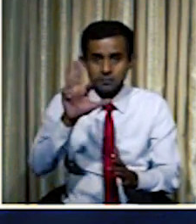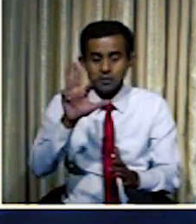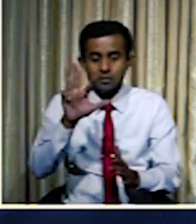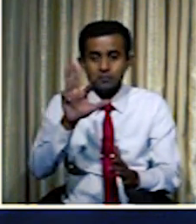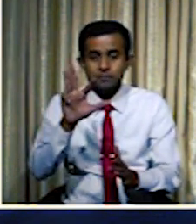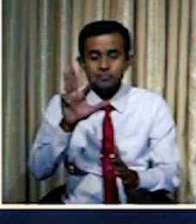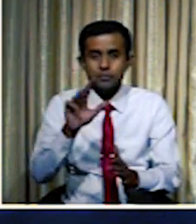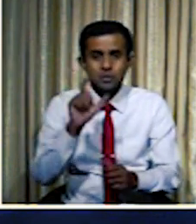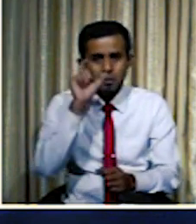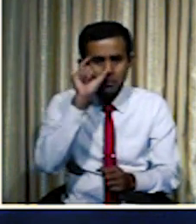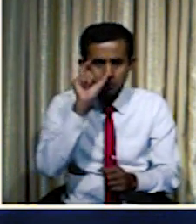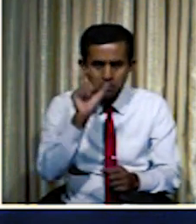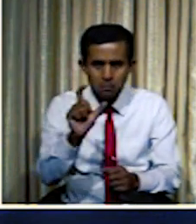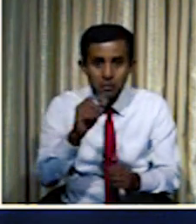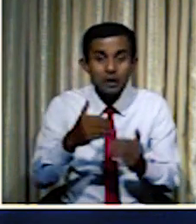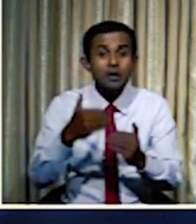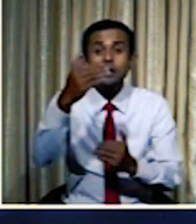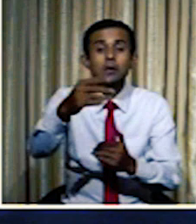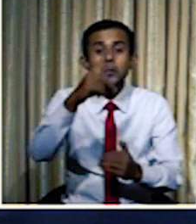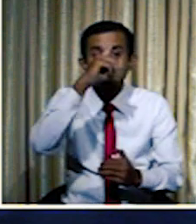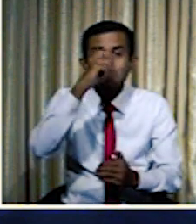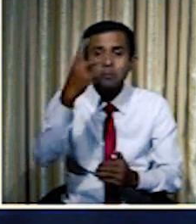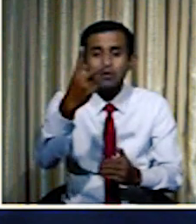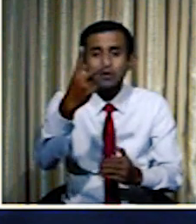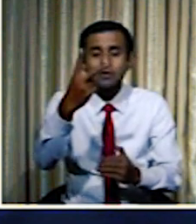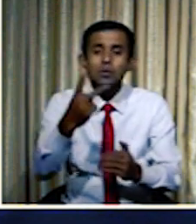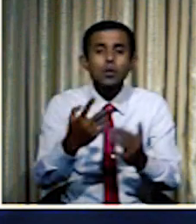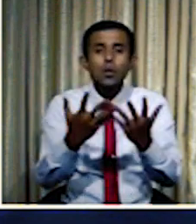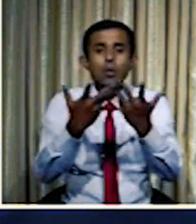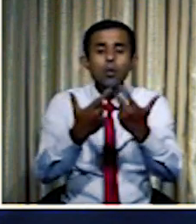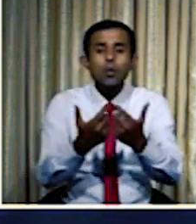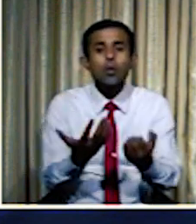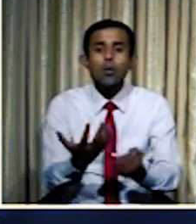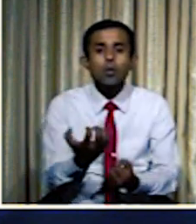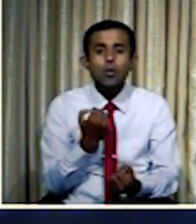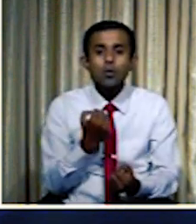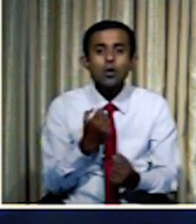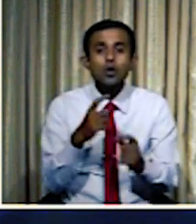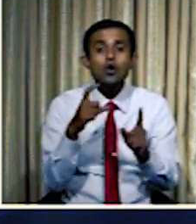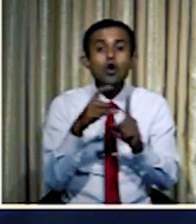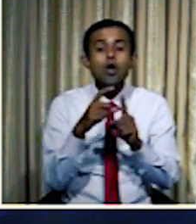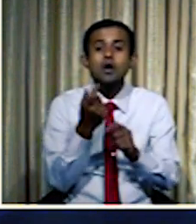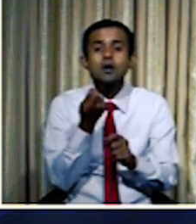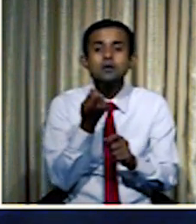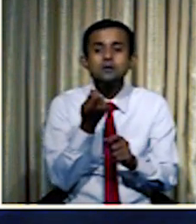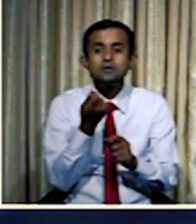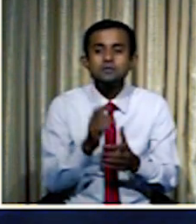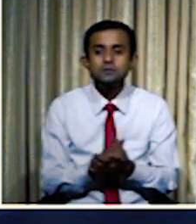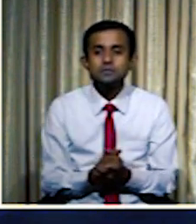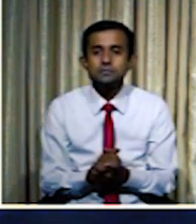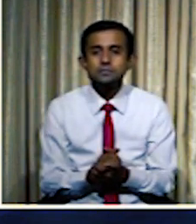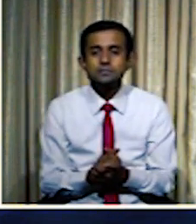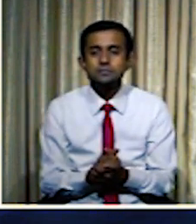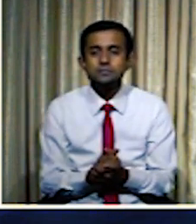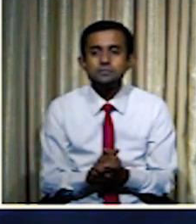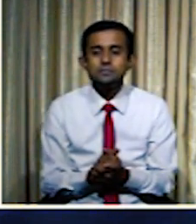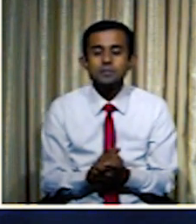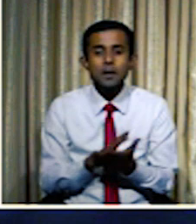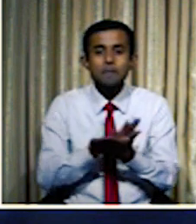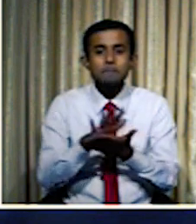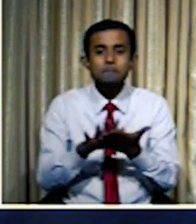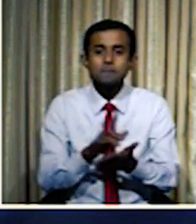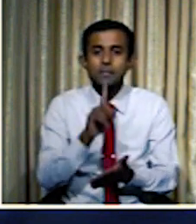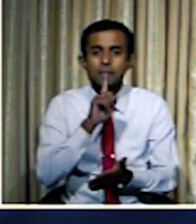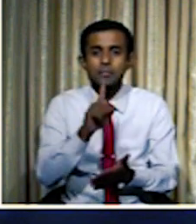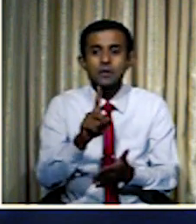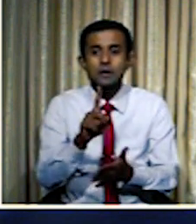හොයලා බැලුවා එන මාස දෙකට අපිට කොච්චර ප්‍රමාණයක් අවශ්‍ය වෙනවද කියලා ඩොලර් වලින් කර සභාපතිතුමනි. දැන් මම මේක පැහැදිලි කරන්න